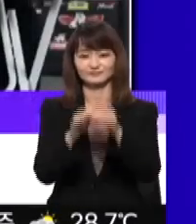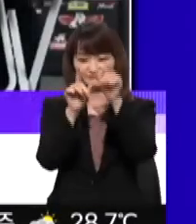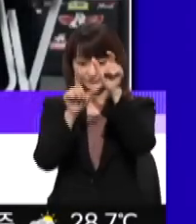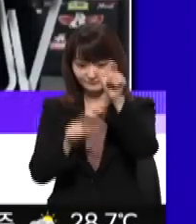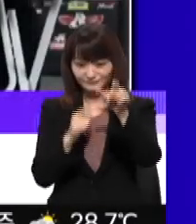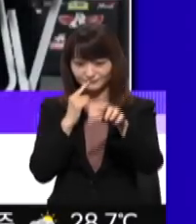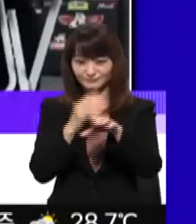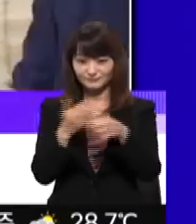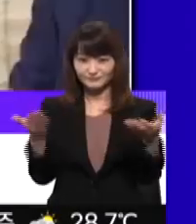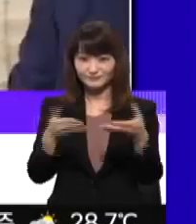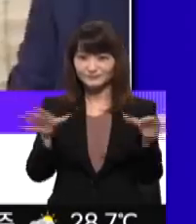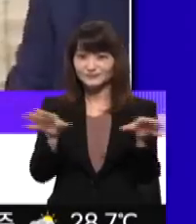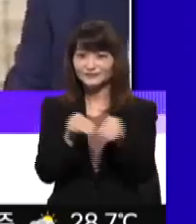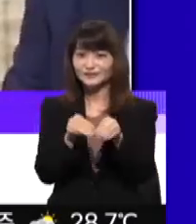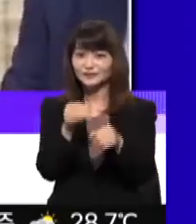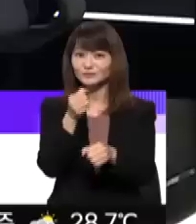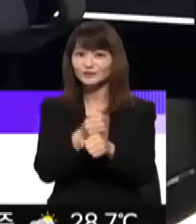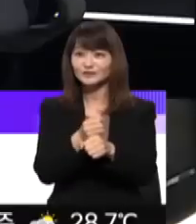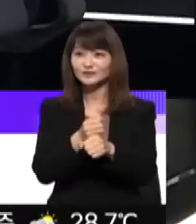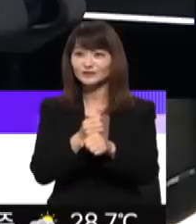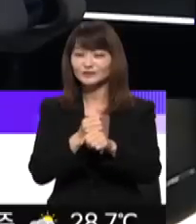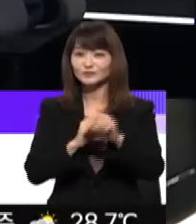이러냐 뭐 이런 내용이 있었어요